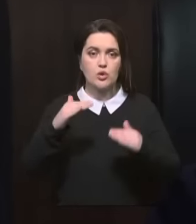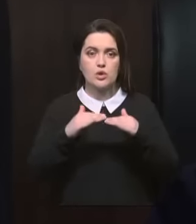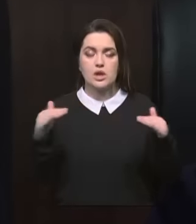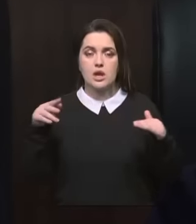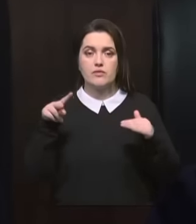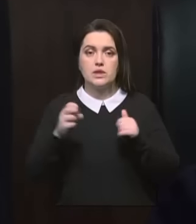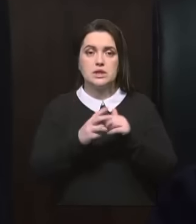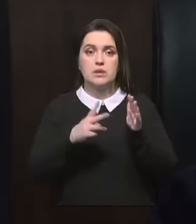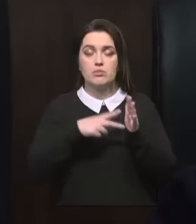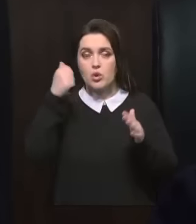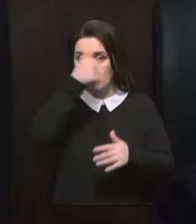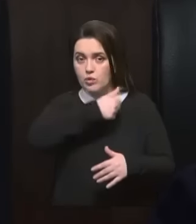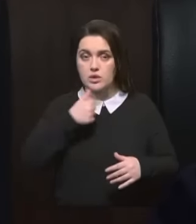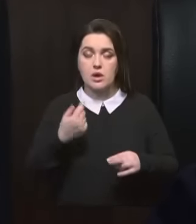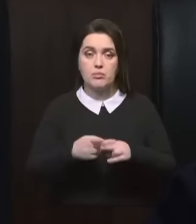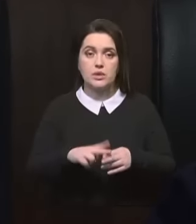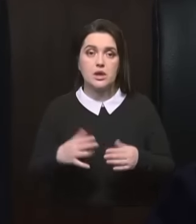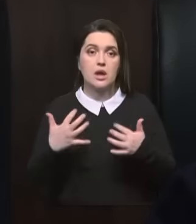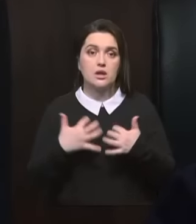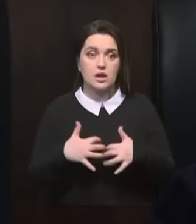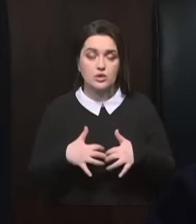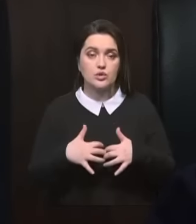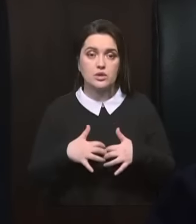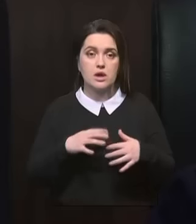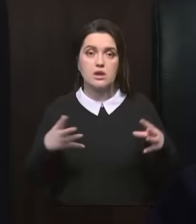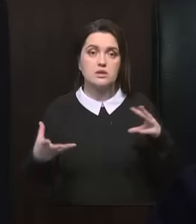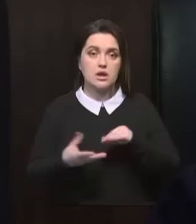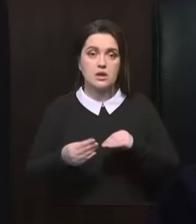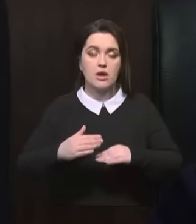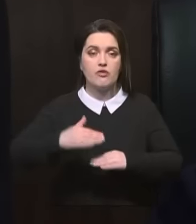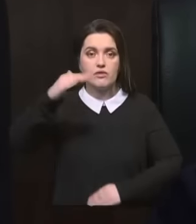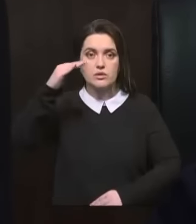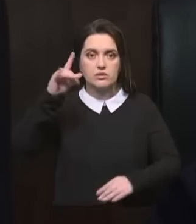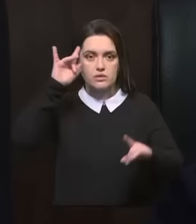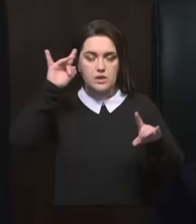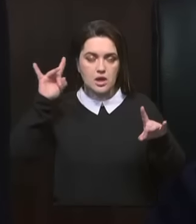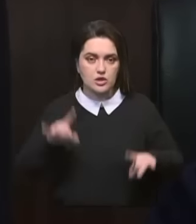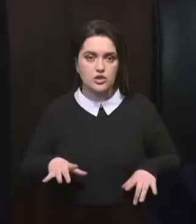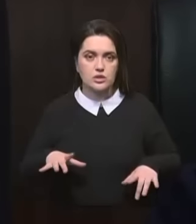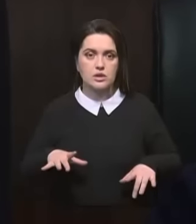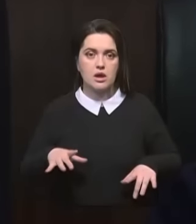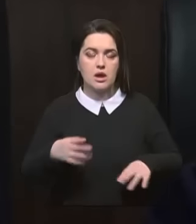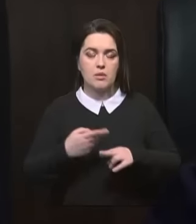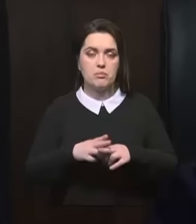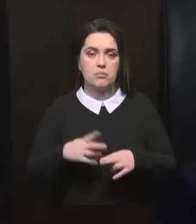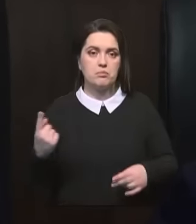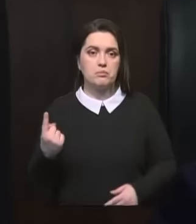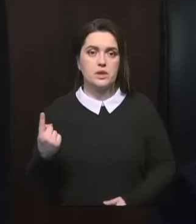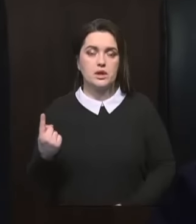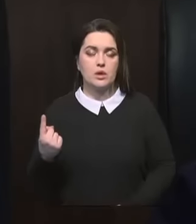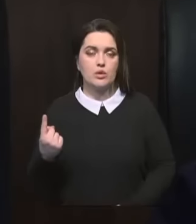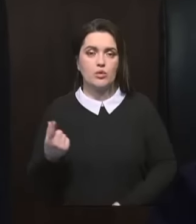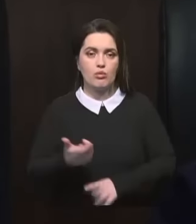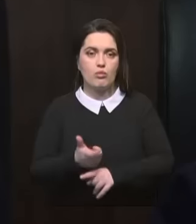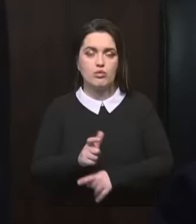2017 года. Мы из этого расчета сделали высоту дамб. Но неожиданно, во-первых, первая неожиданность – это